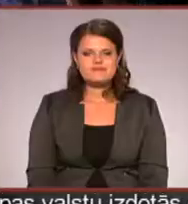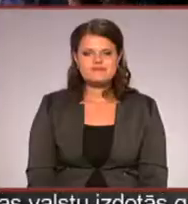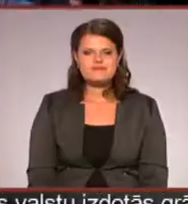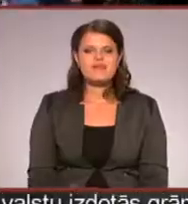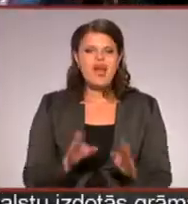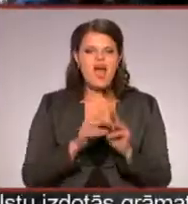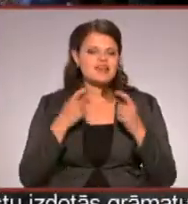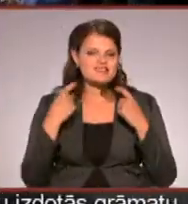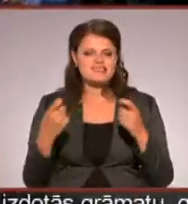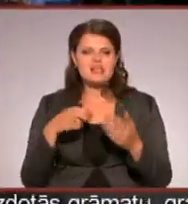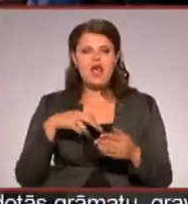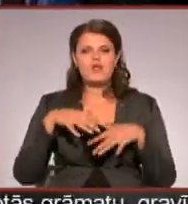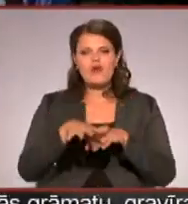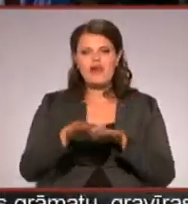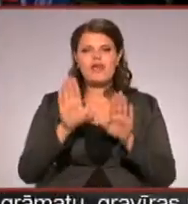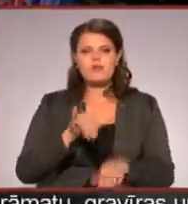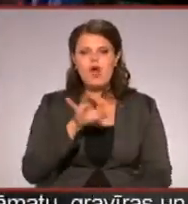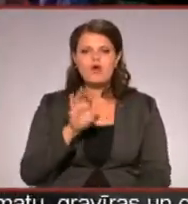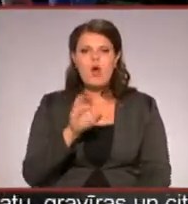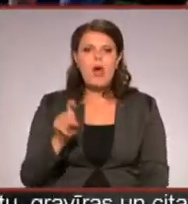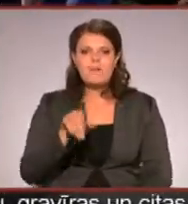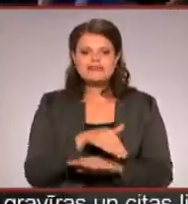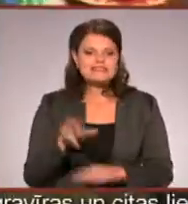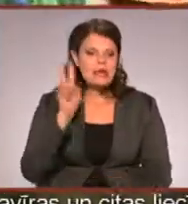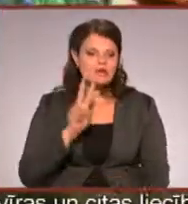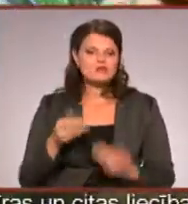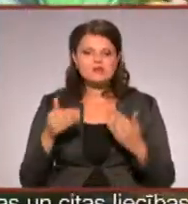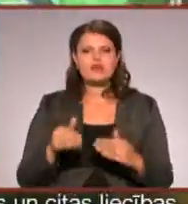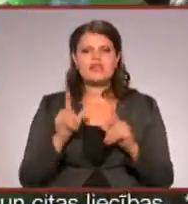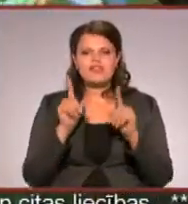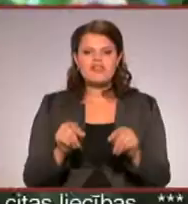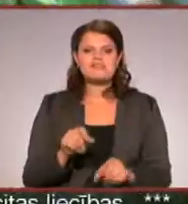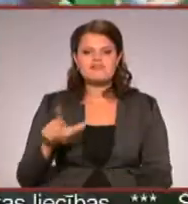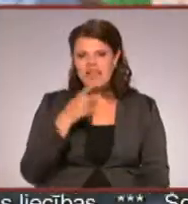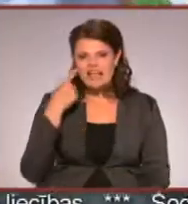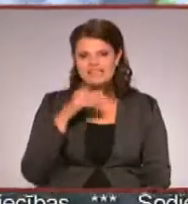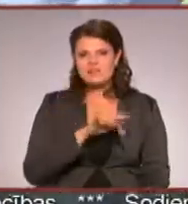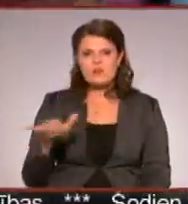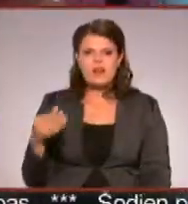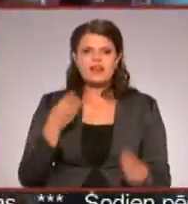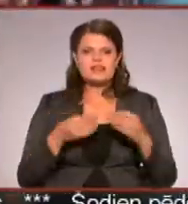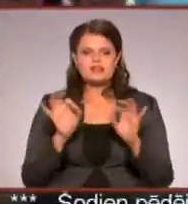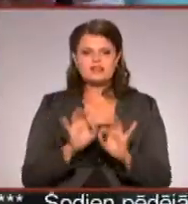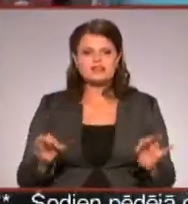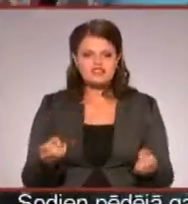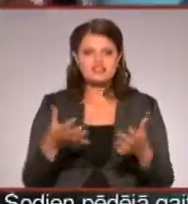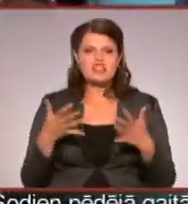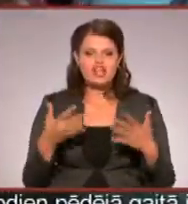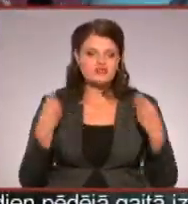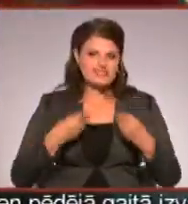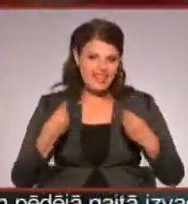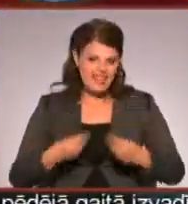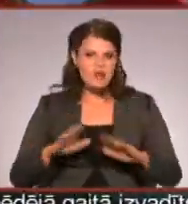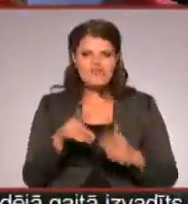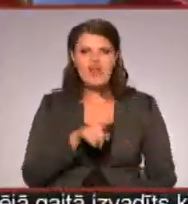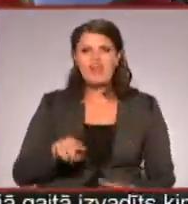Ar skaļu gājienu pa Jomas ielu Jūrmalā šodien devās vairāki simti bērni tērpušies krāšņos mūsdienu fantāzijas pasaules radītajos tērpos vai